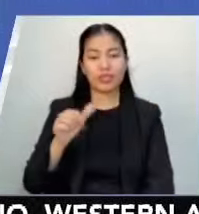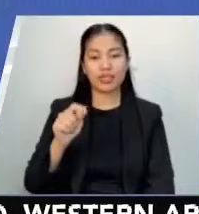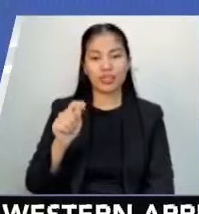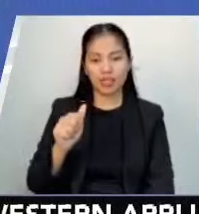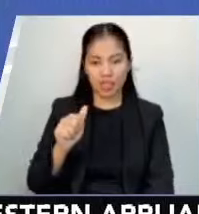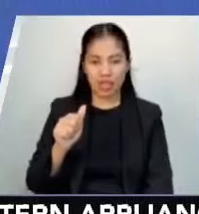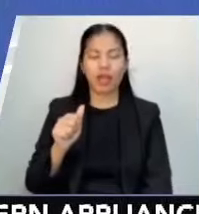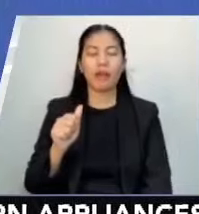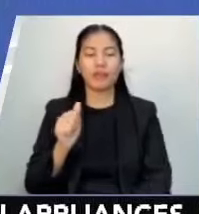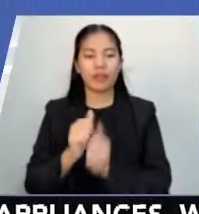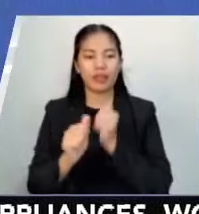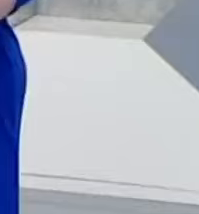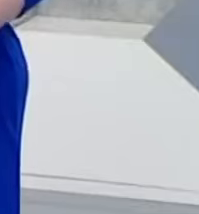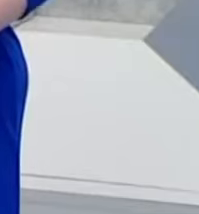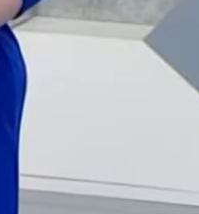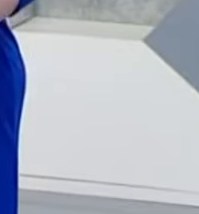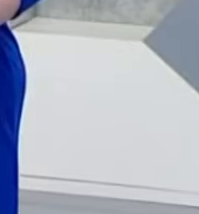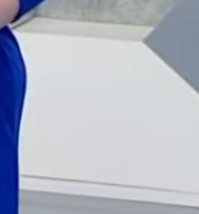na droga.